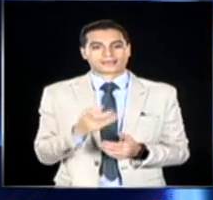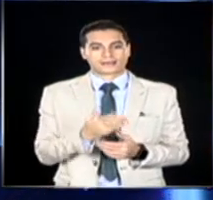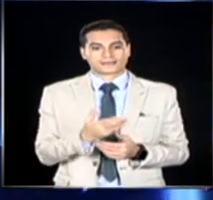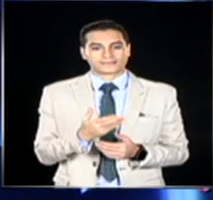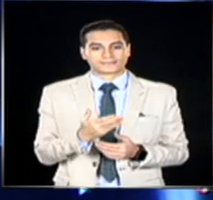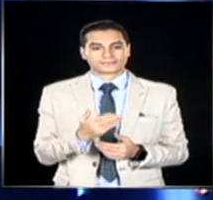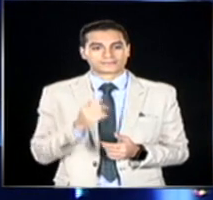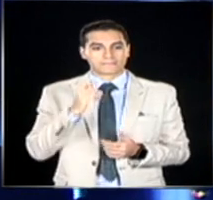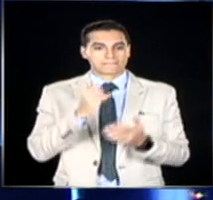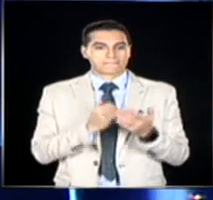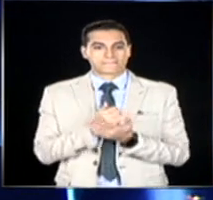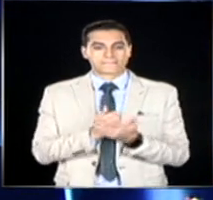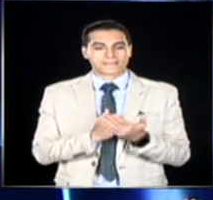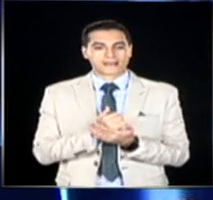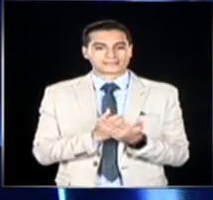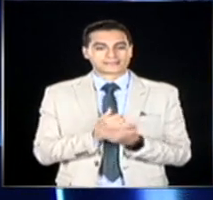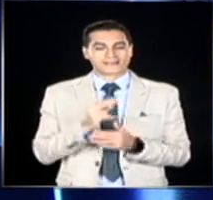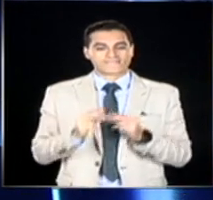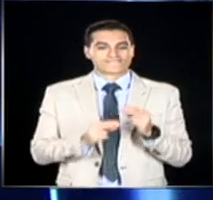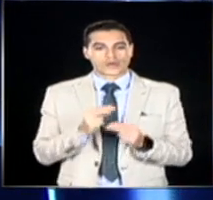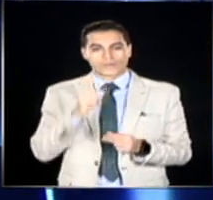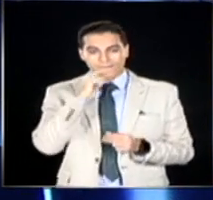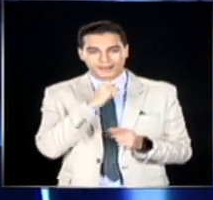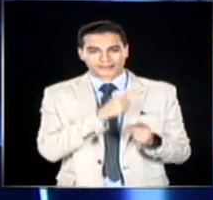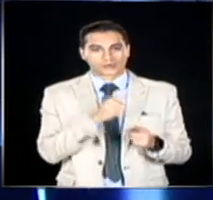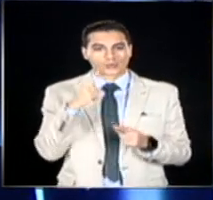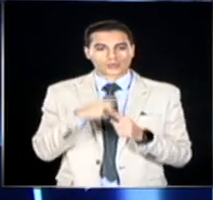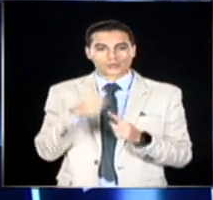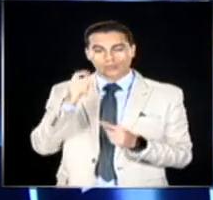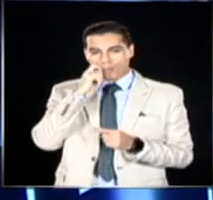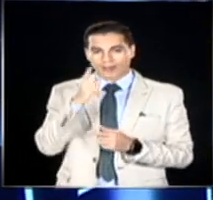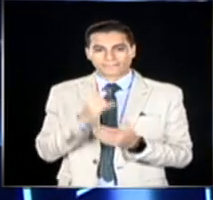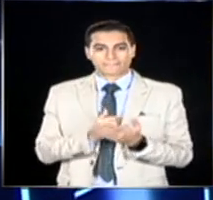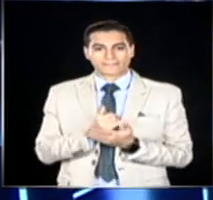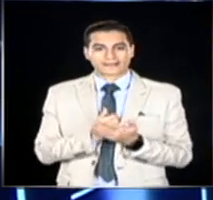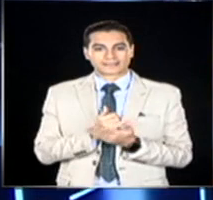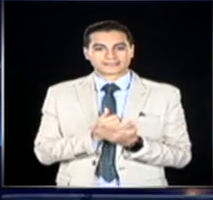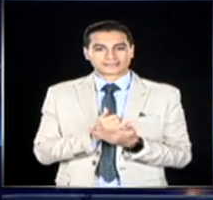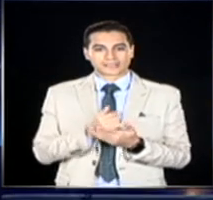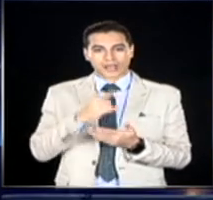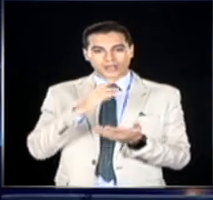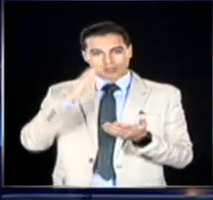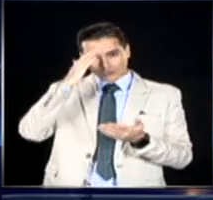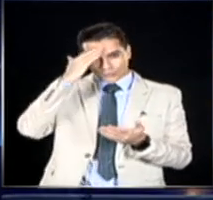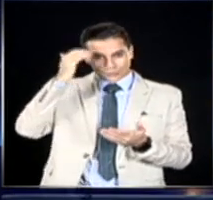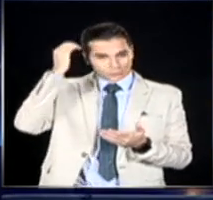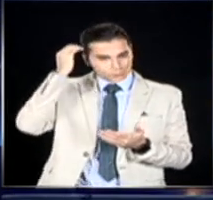من مدرسة أبشوائي الفيوم، ومحمد حمادة من ستيم أسيوط.